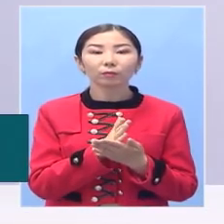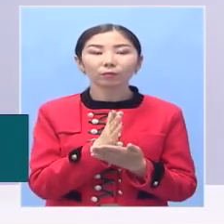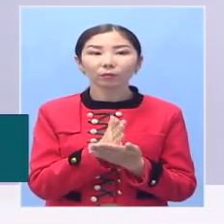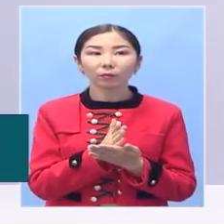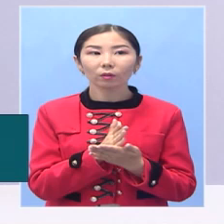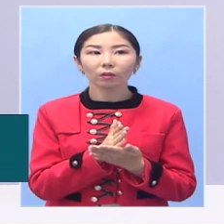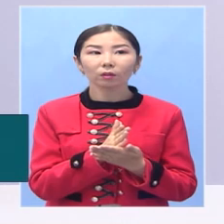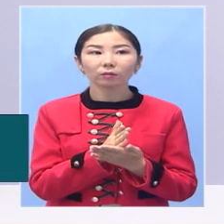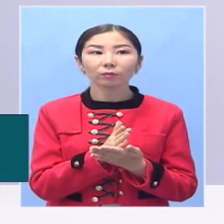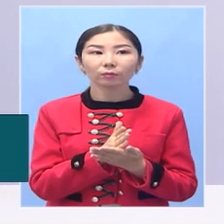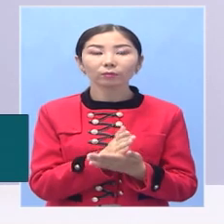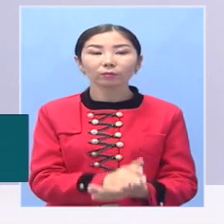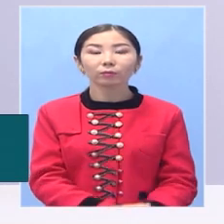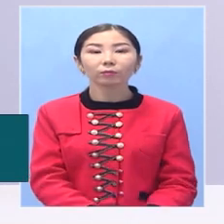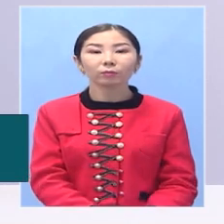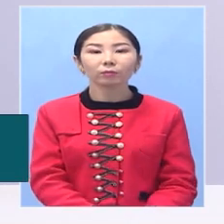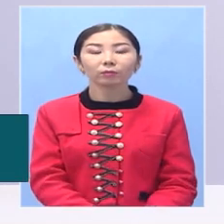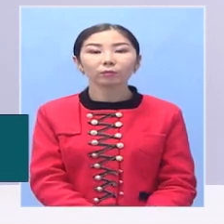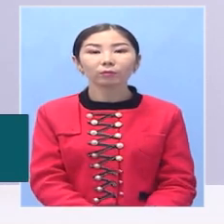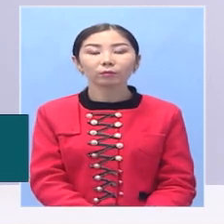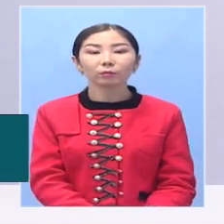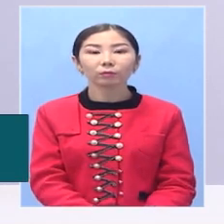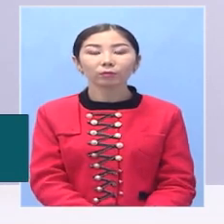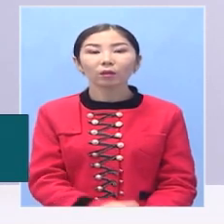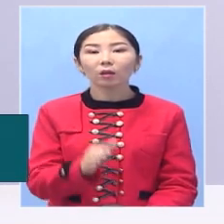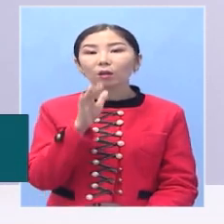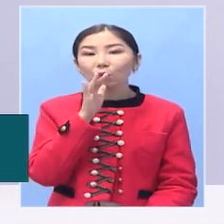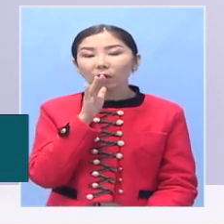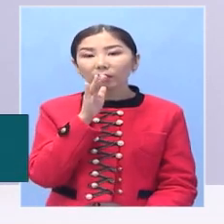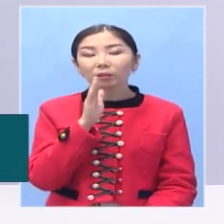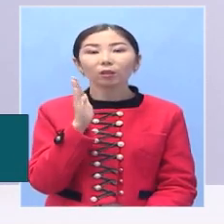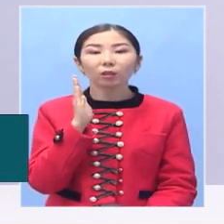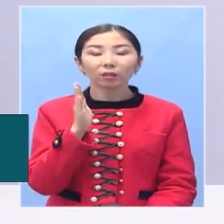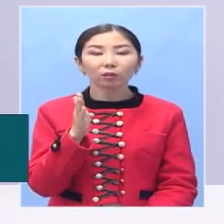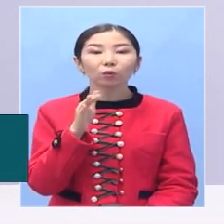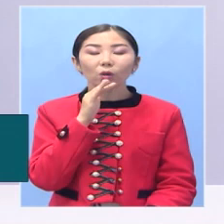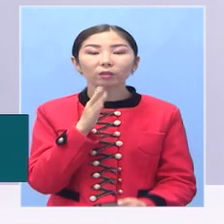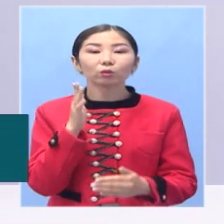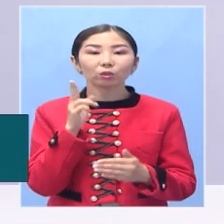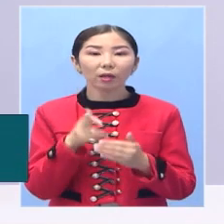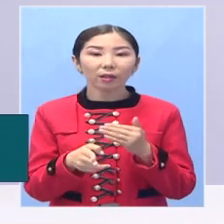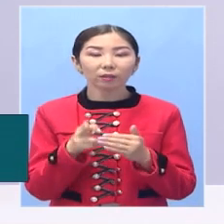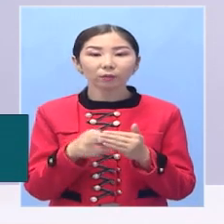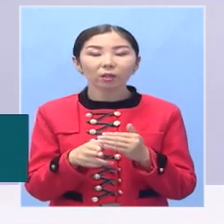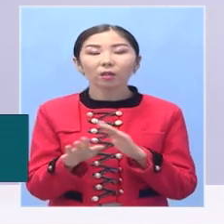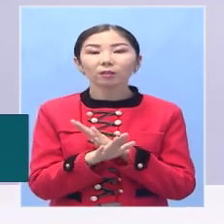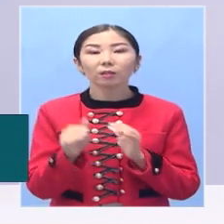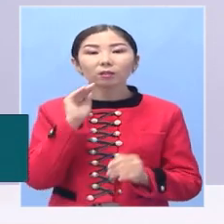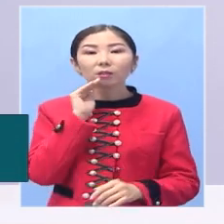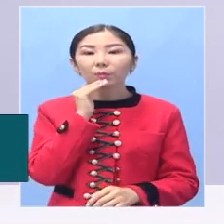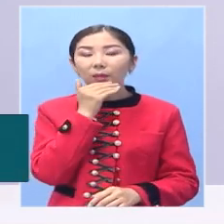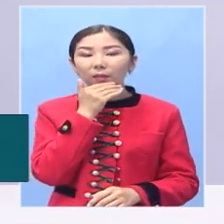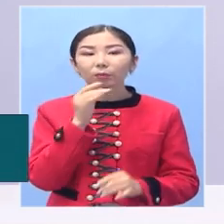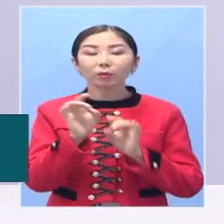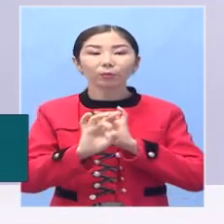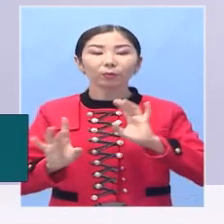ол уақытта сондай өзінің мердігерге жаңа уақыт беріледі. Мерзімді аяқтау. Мерзім беріледі, ескерту беріледі.